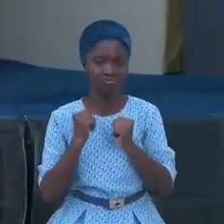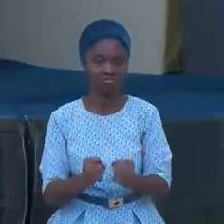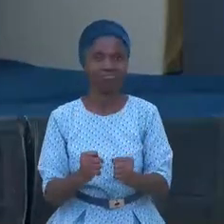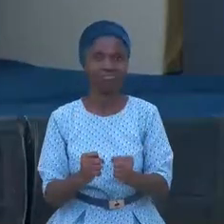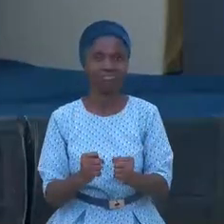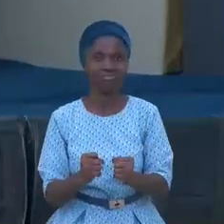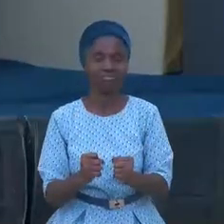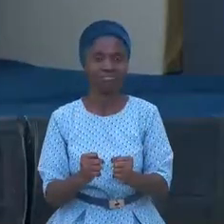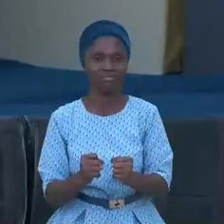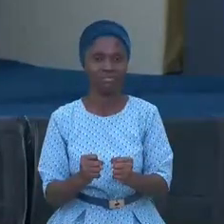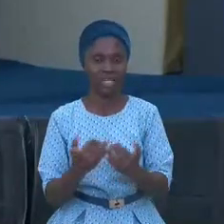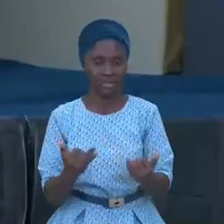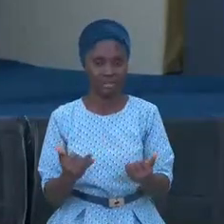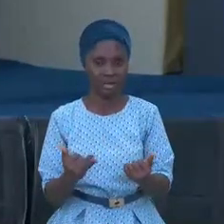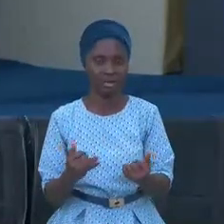Samson.